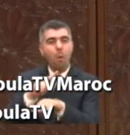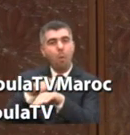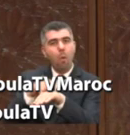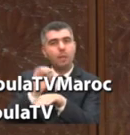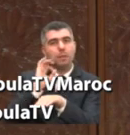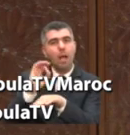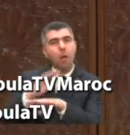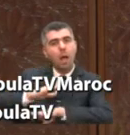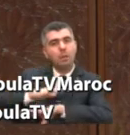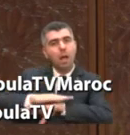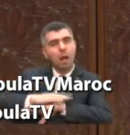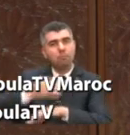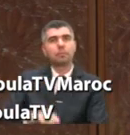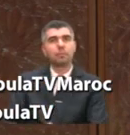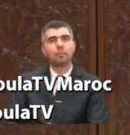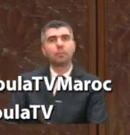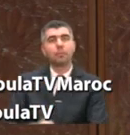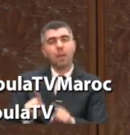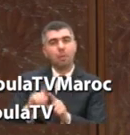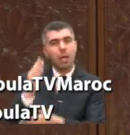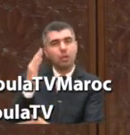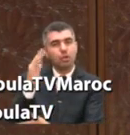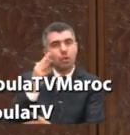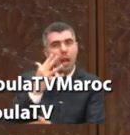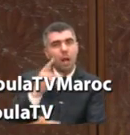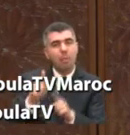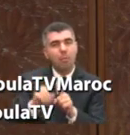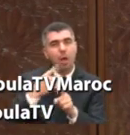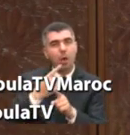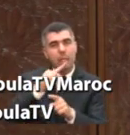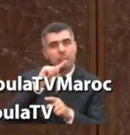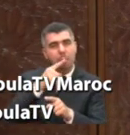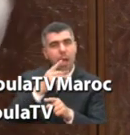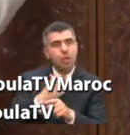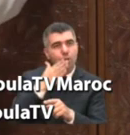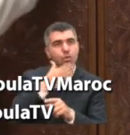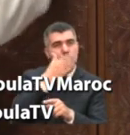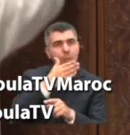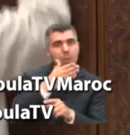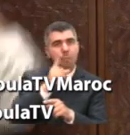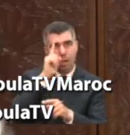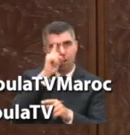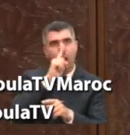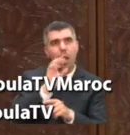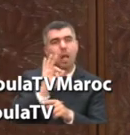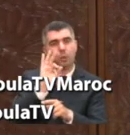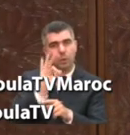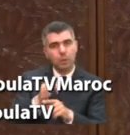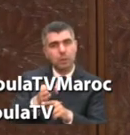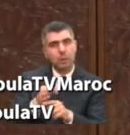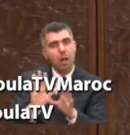في الوقت المناسب. فبالتالي فيما يخص النخيل، لا خوف ان واحد المستقبل ظاهر تيتسنى، اولا